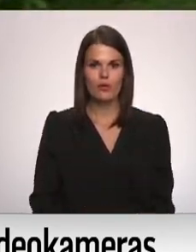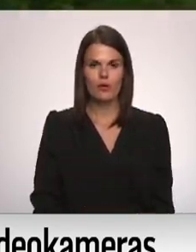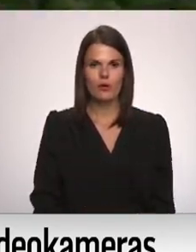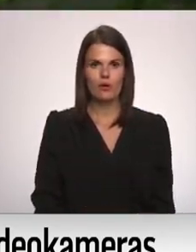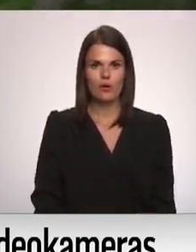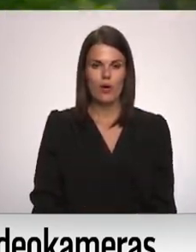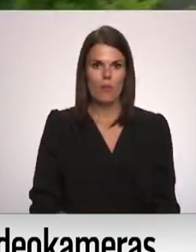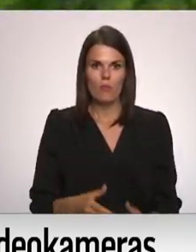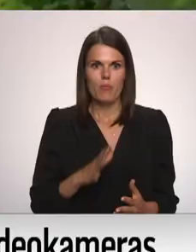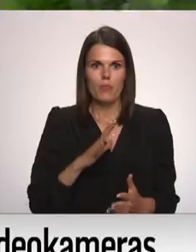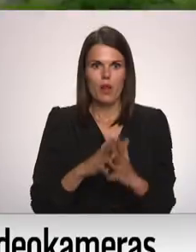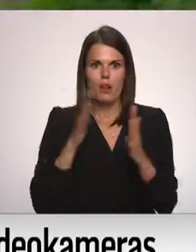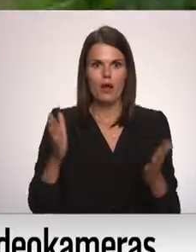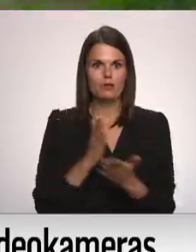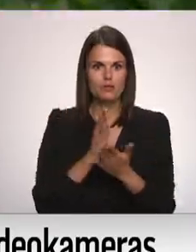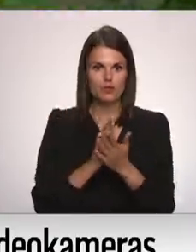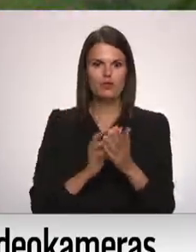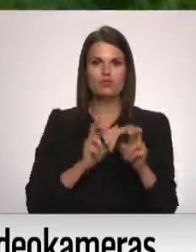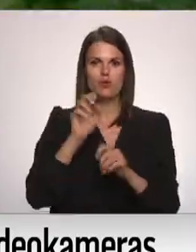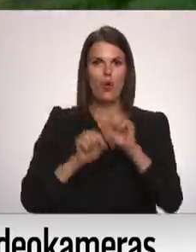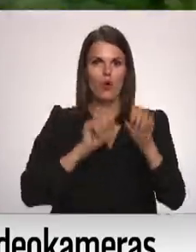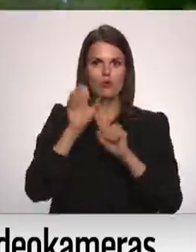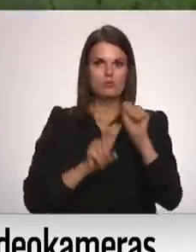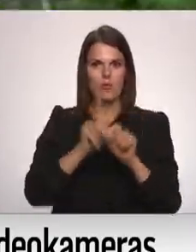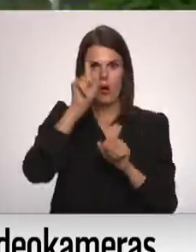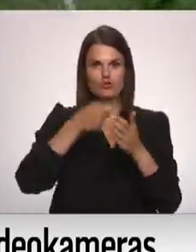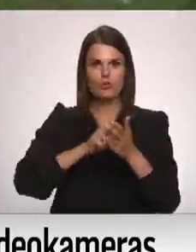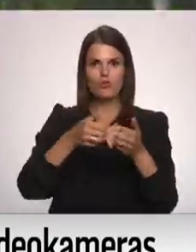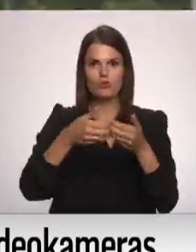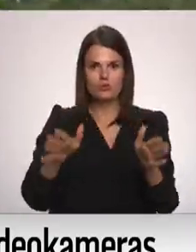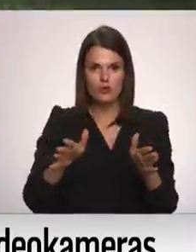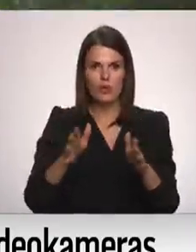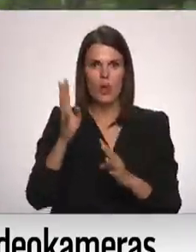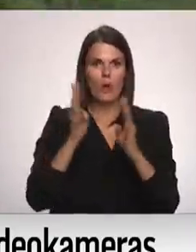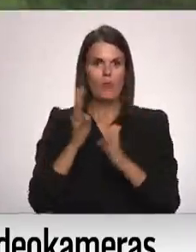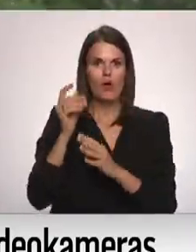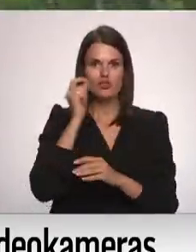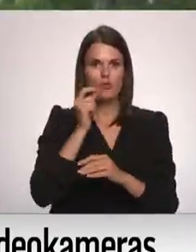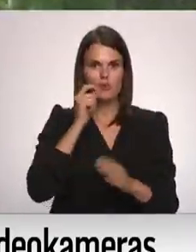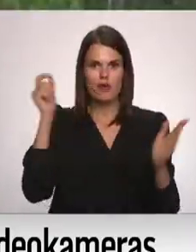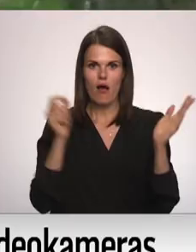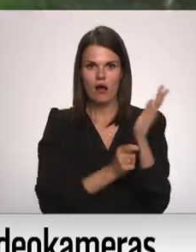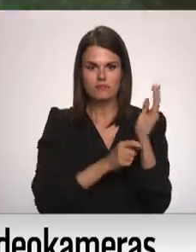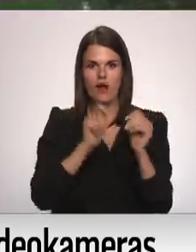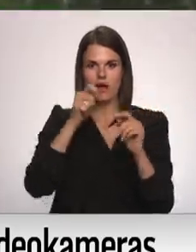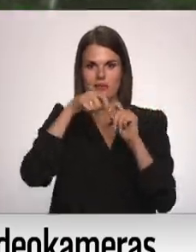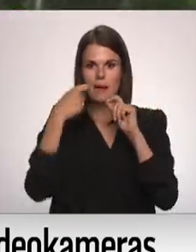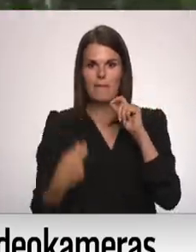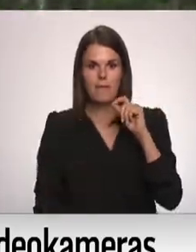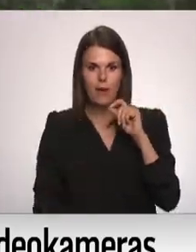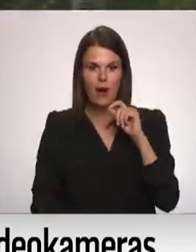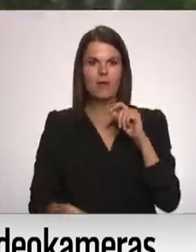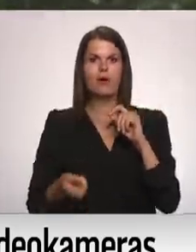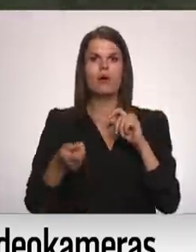Baigais notikums bija. Uzkāp augšā, būdu slēdz vaļā, meža bite iekož rokā un atslēga nokrīt lejā.